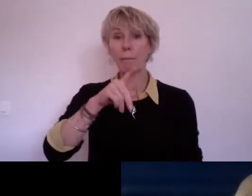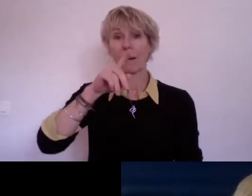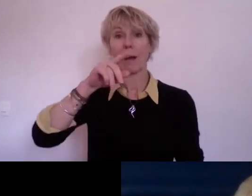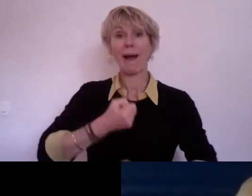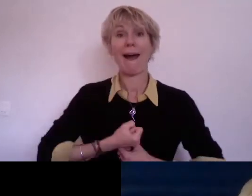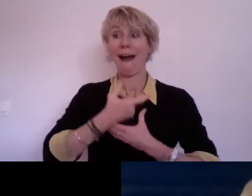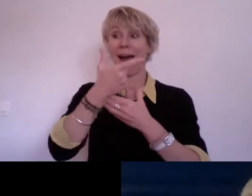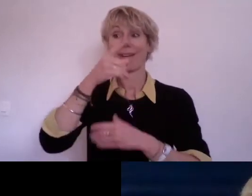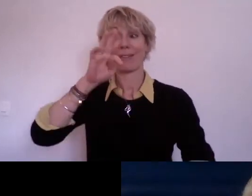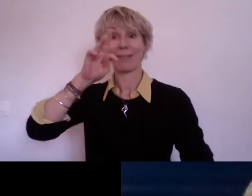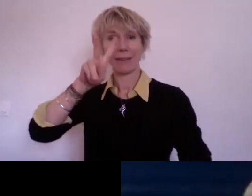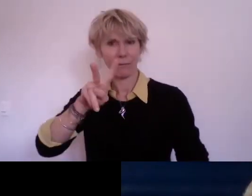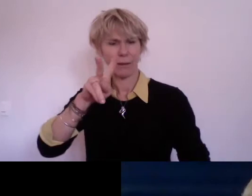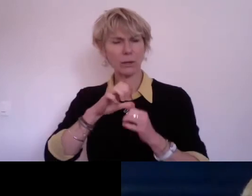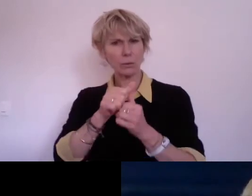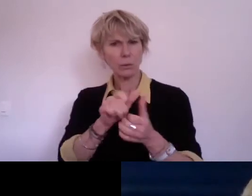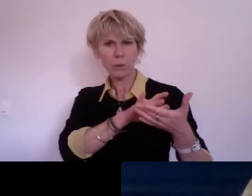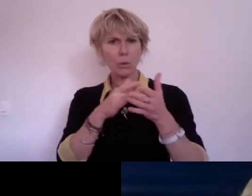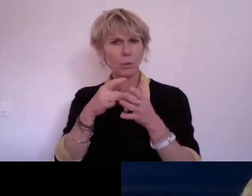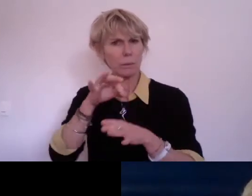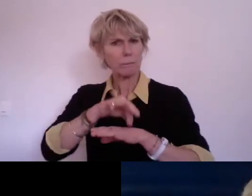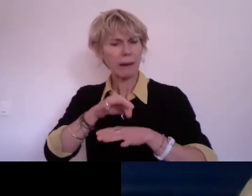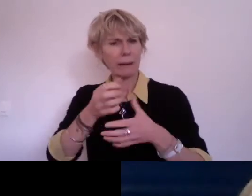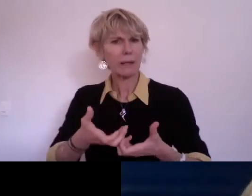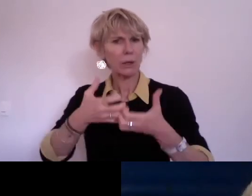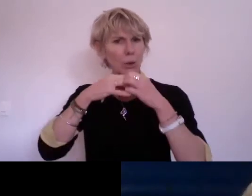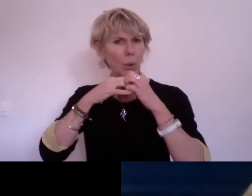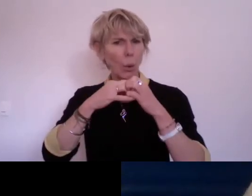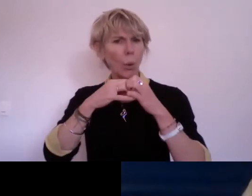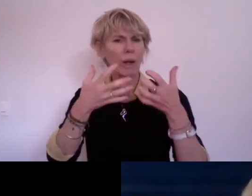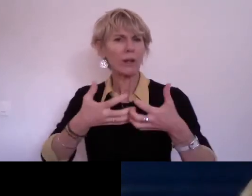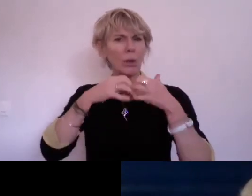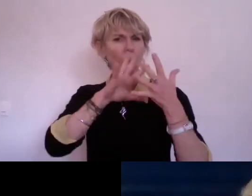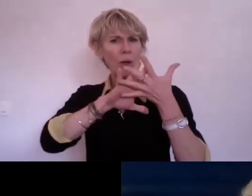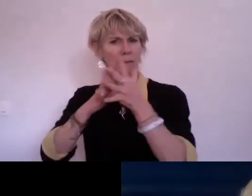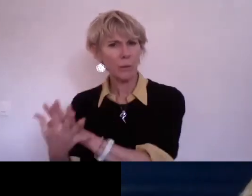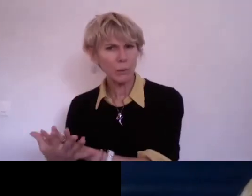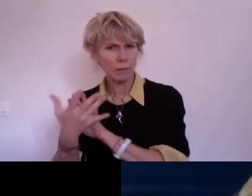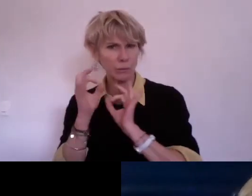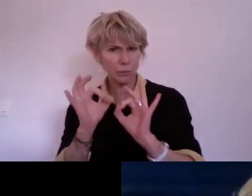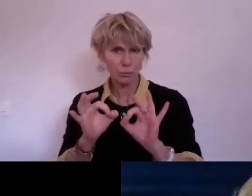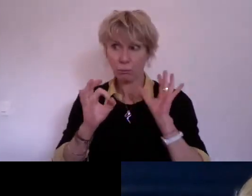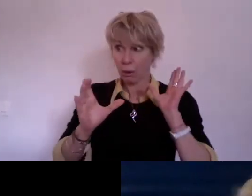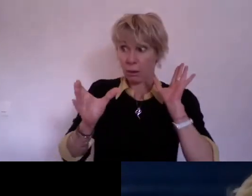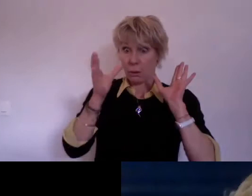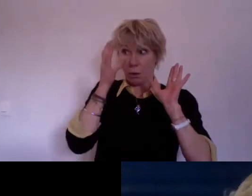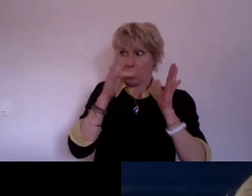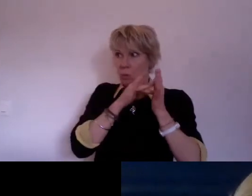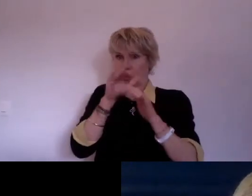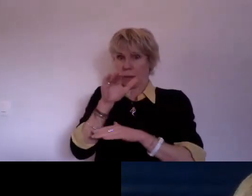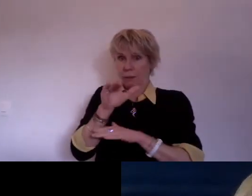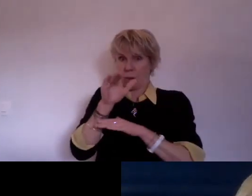maladies neuro-évolutives, ainsi qu'à l'attention des aidants. Merci Lorraine. Oui, on a écouté tous ces témoignages, tout ce qui s'est